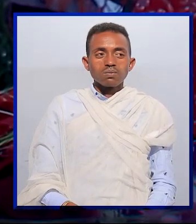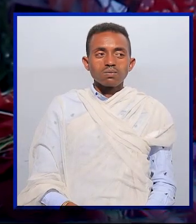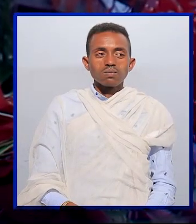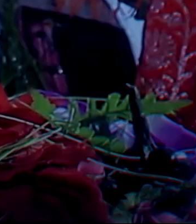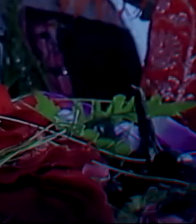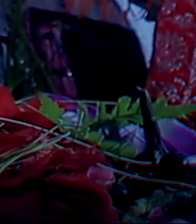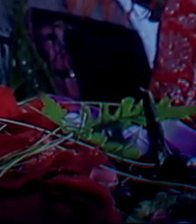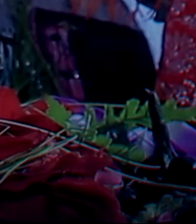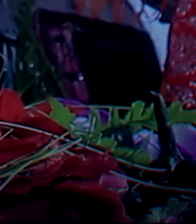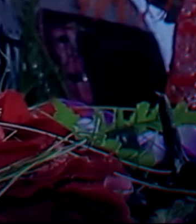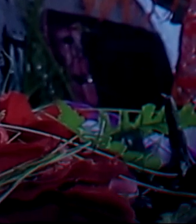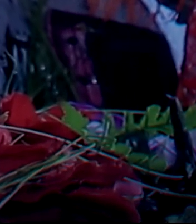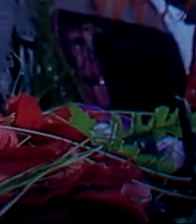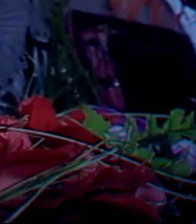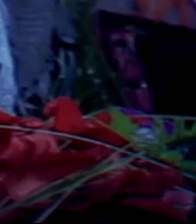ላመስግንሽ